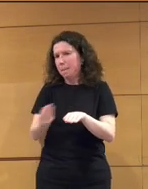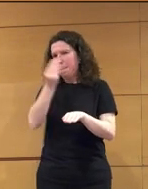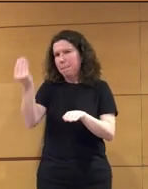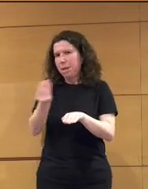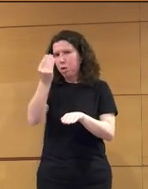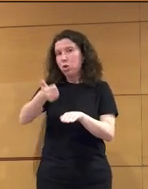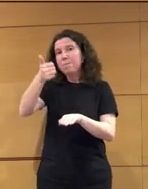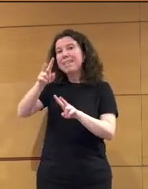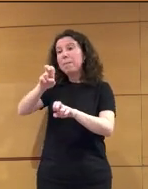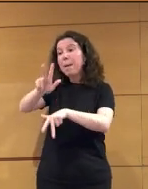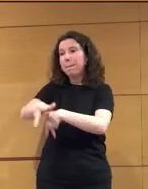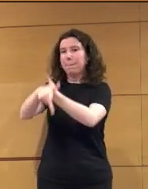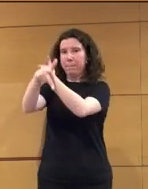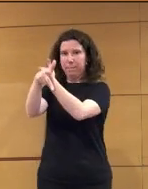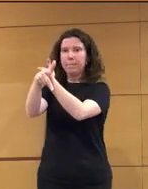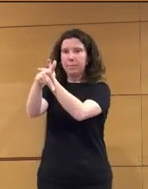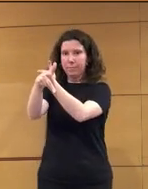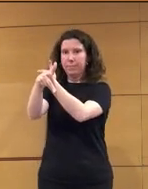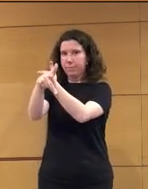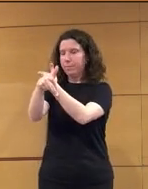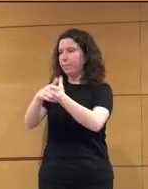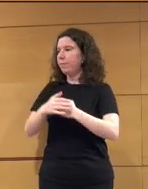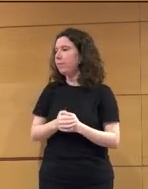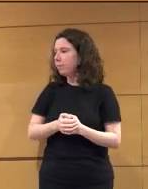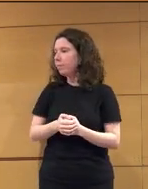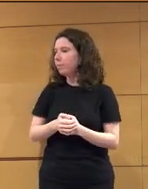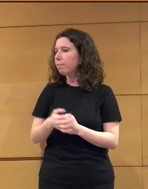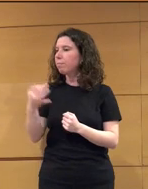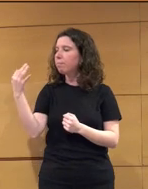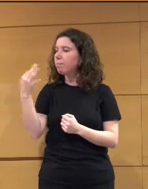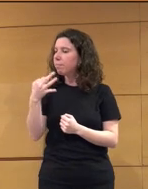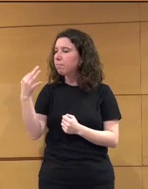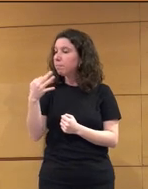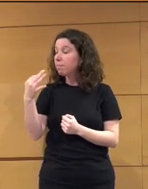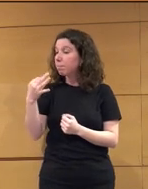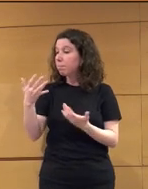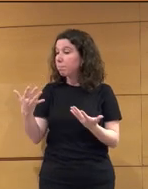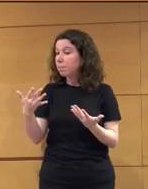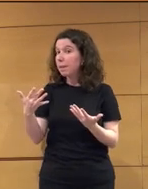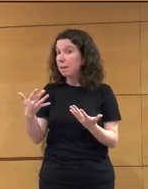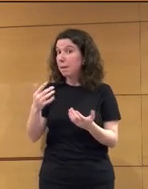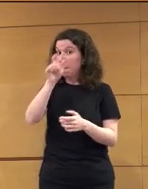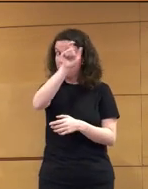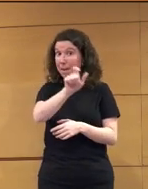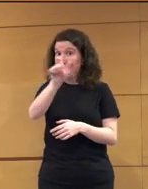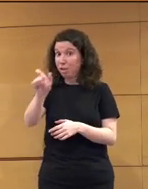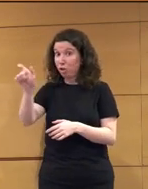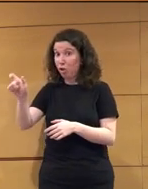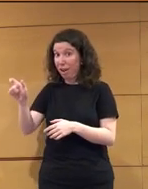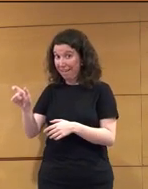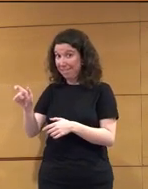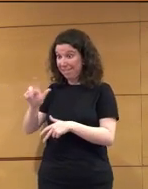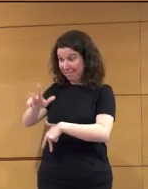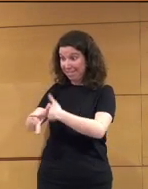de videoconferència. O sigui, clar, s'haurien de donar instruccions a les persones